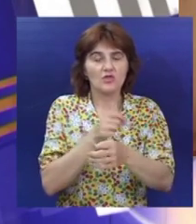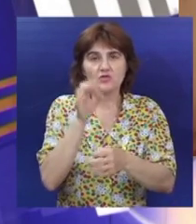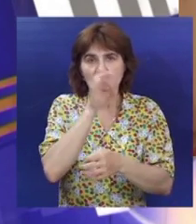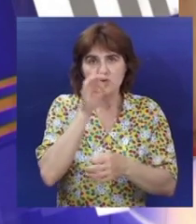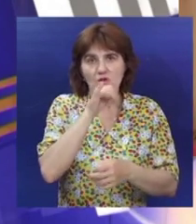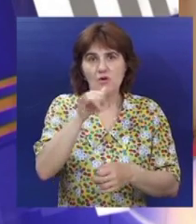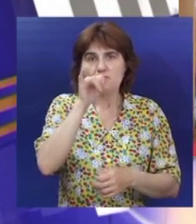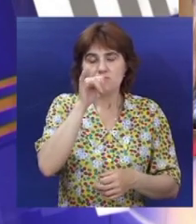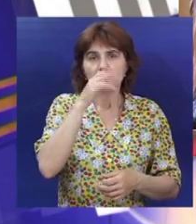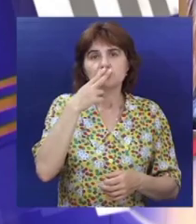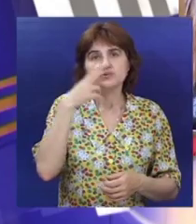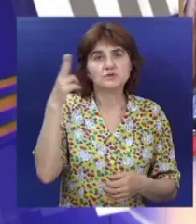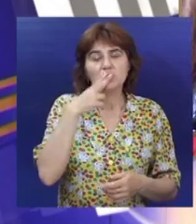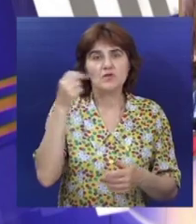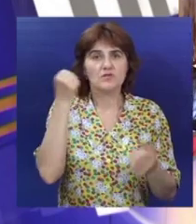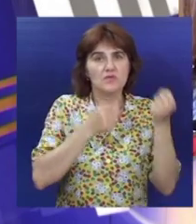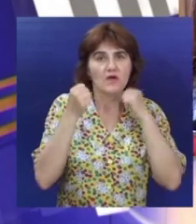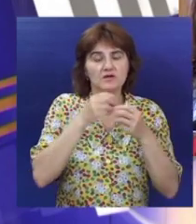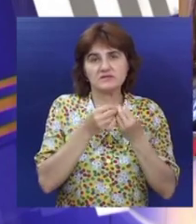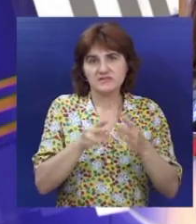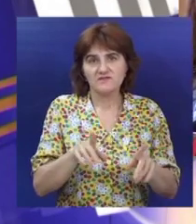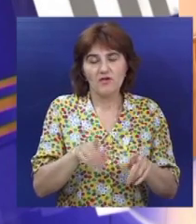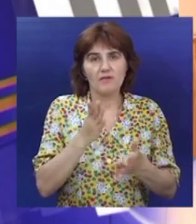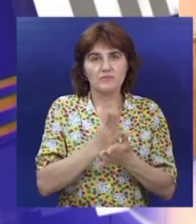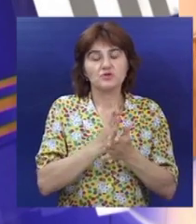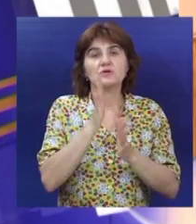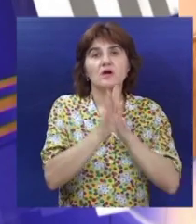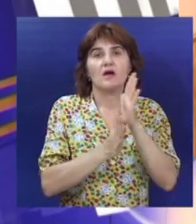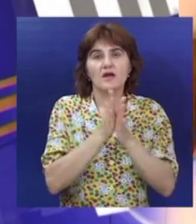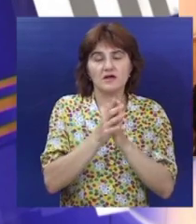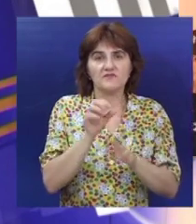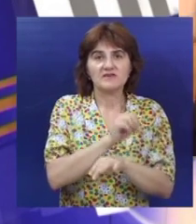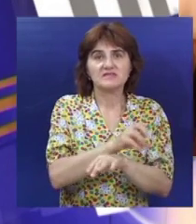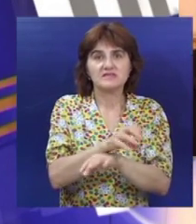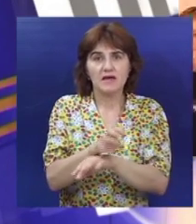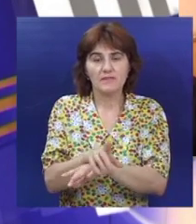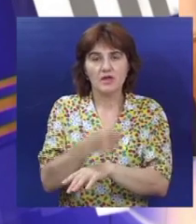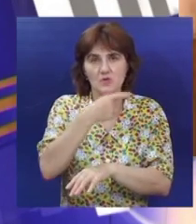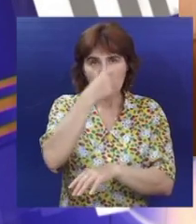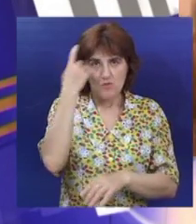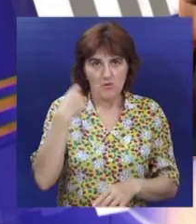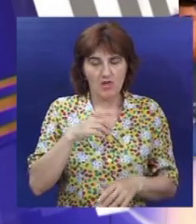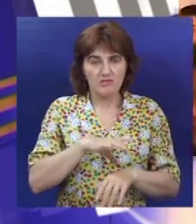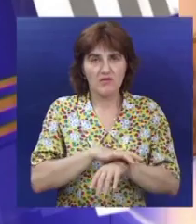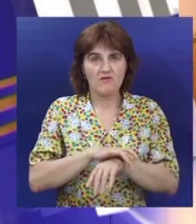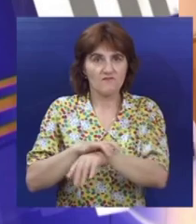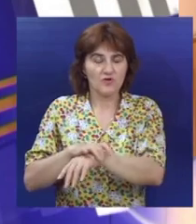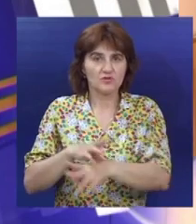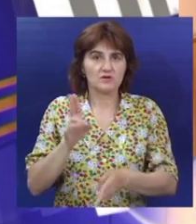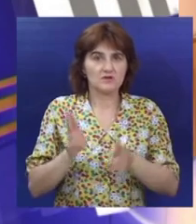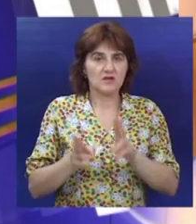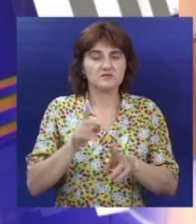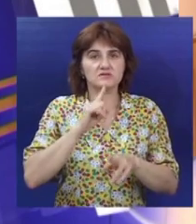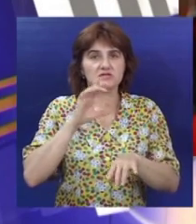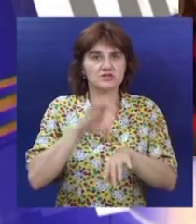psihoaktivnih supstanci sa alkoholom i pušanjem i nasilje. Prvi put ove godine seminari će biti održavani tokom leta, a vodit